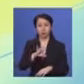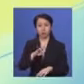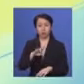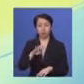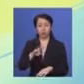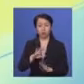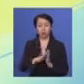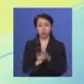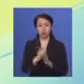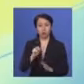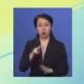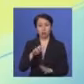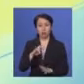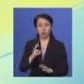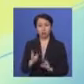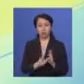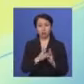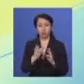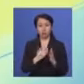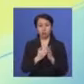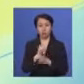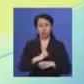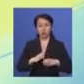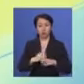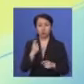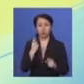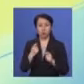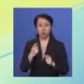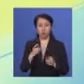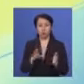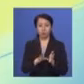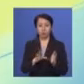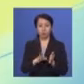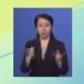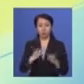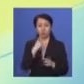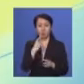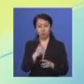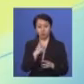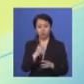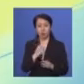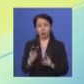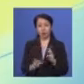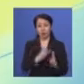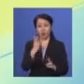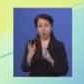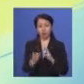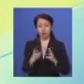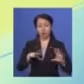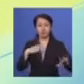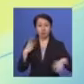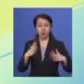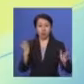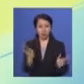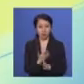«Журавушка» в селе Антоновка. Сгорели верхние обшивочные конструкции зернового тока. Стоит отметить, что помимо огня, ветреная